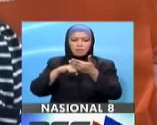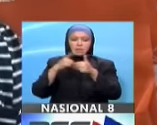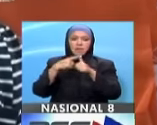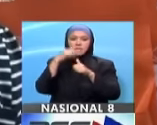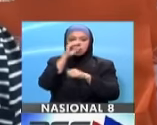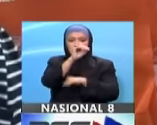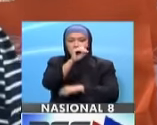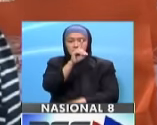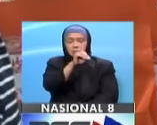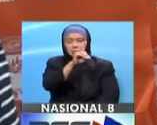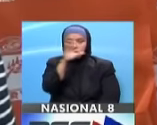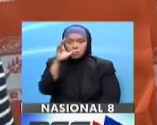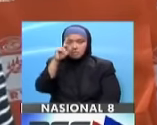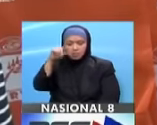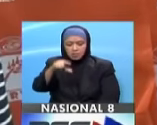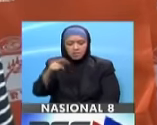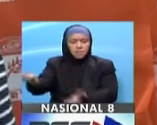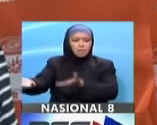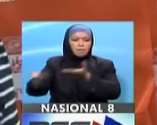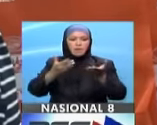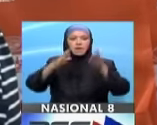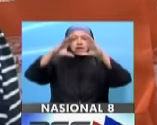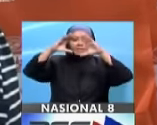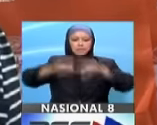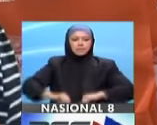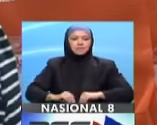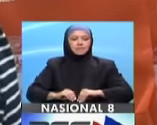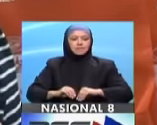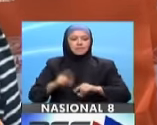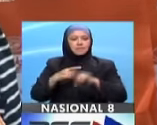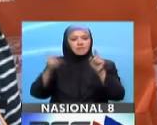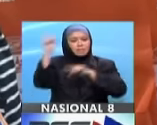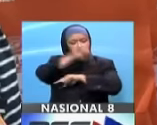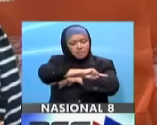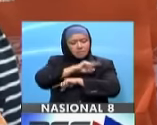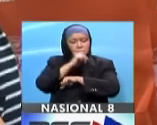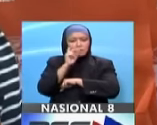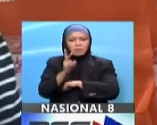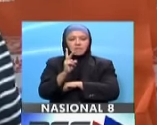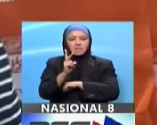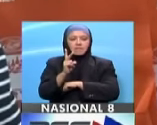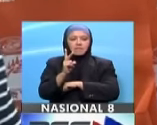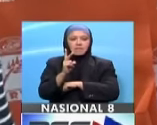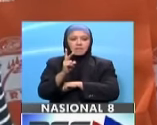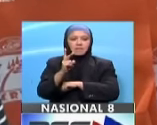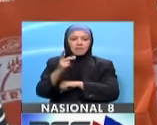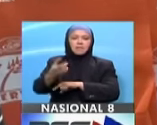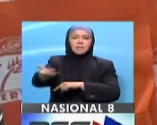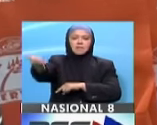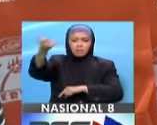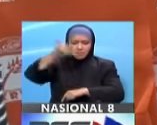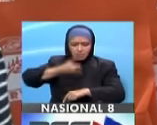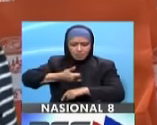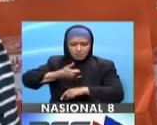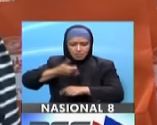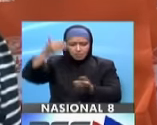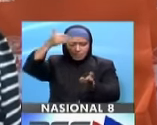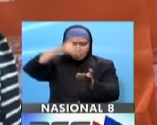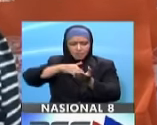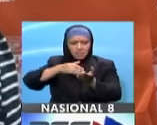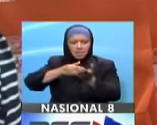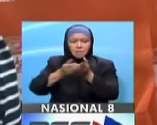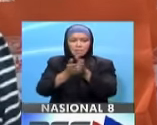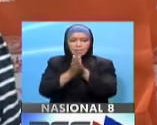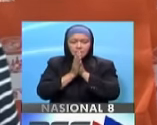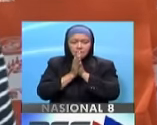habis. Habis kiranya, dan orang kata hari kedua tu customer datang balik minta-minta dan kita ada 10 orang